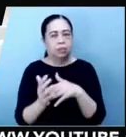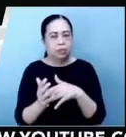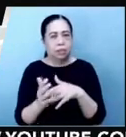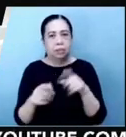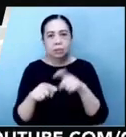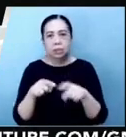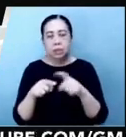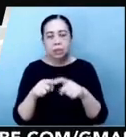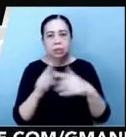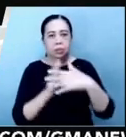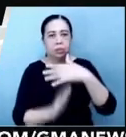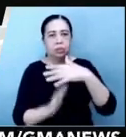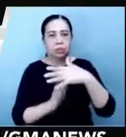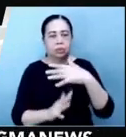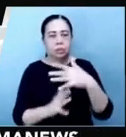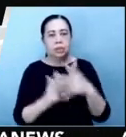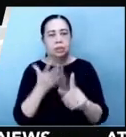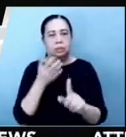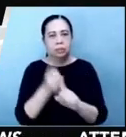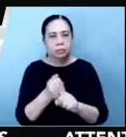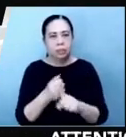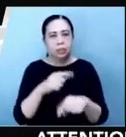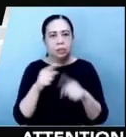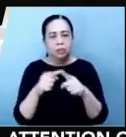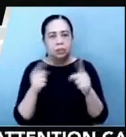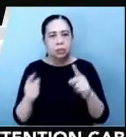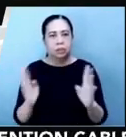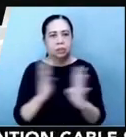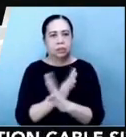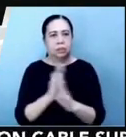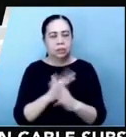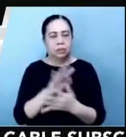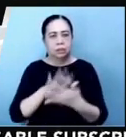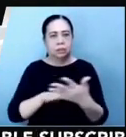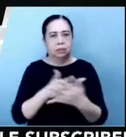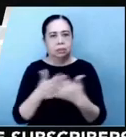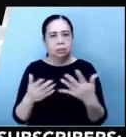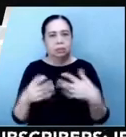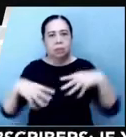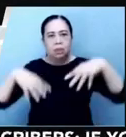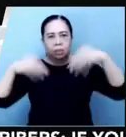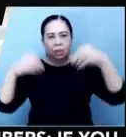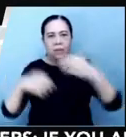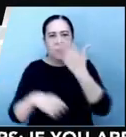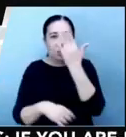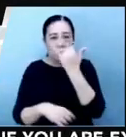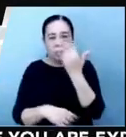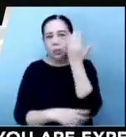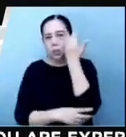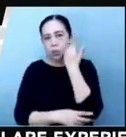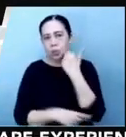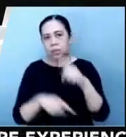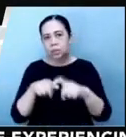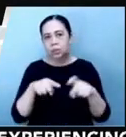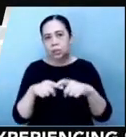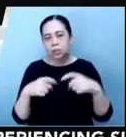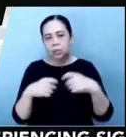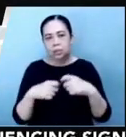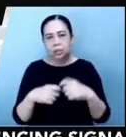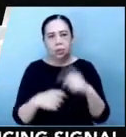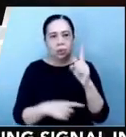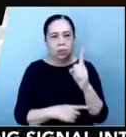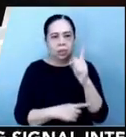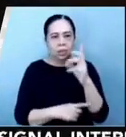na naapektuhan ng magpatupad ng rotational brownout dahil kulang na ang supply ng kuryente. Isa hanggat isa't kalahating